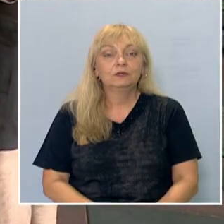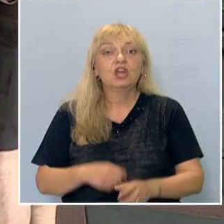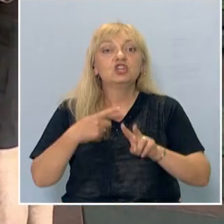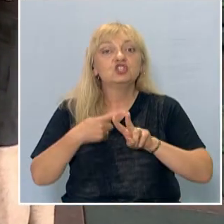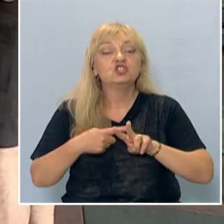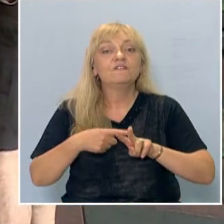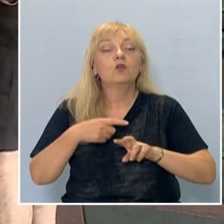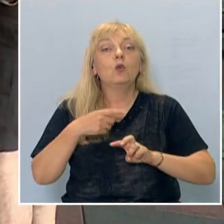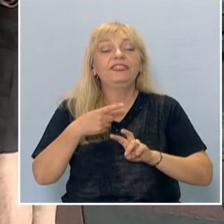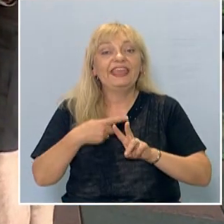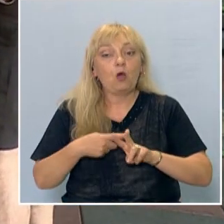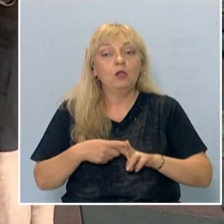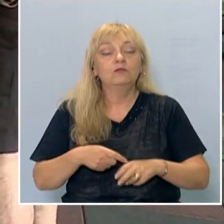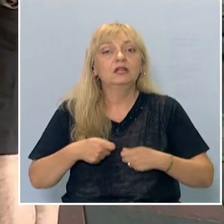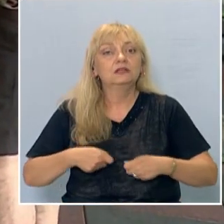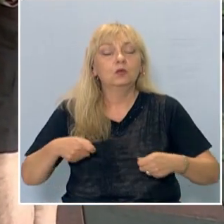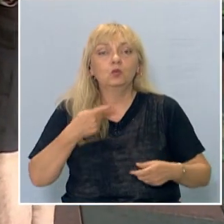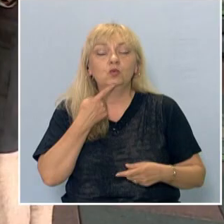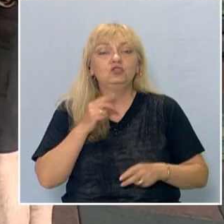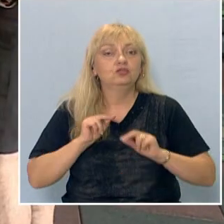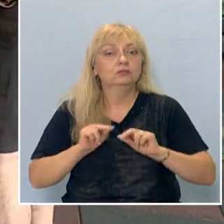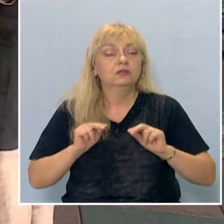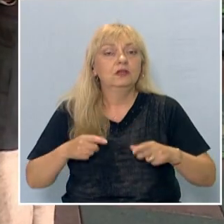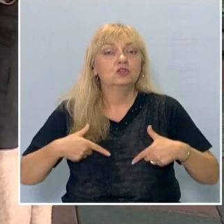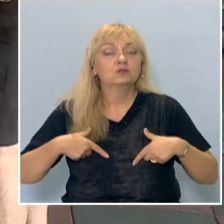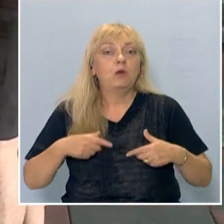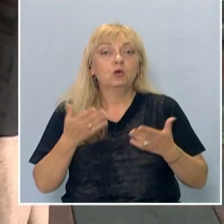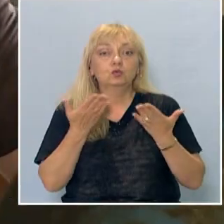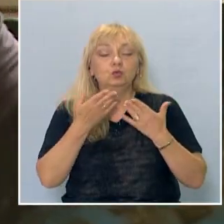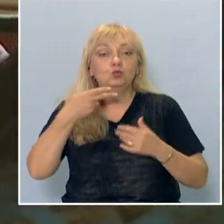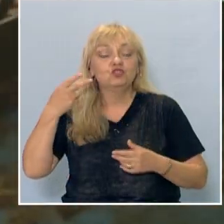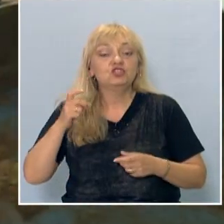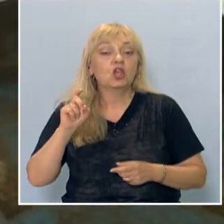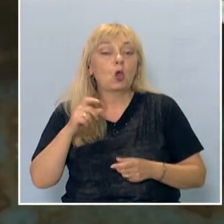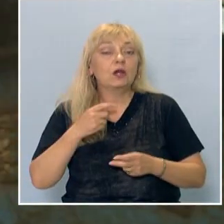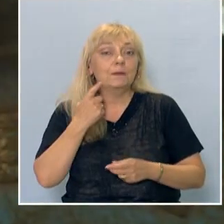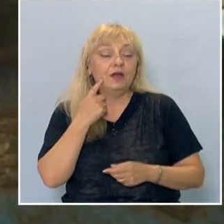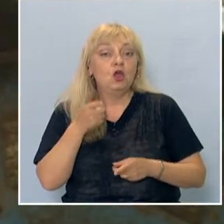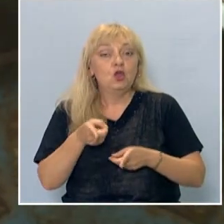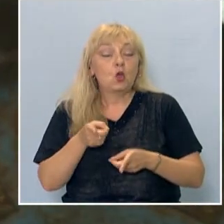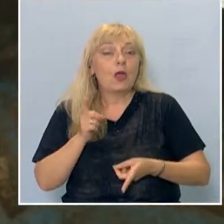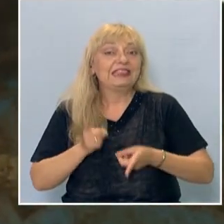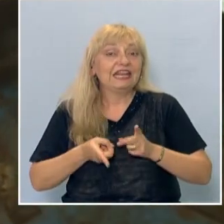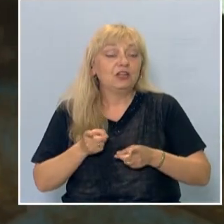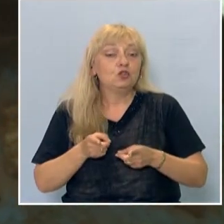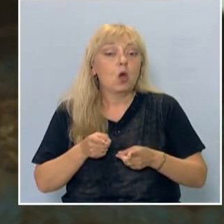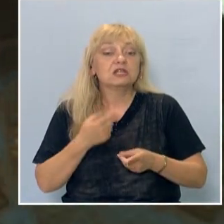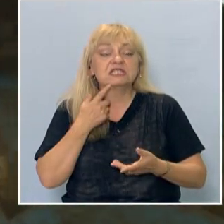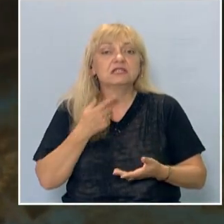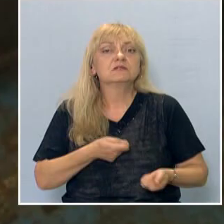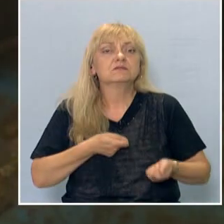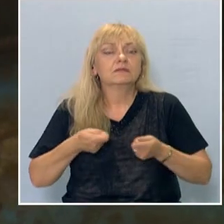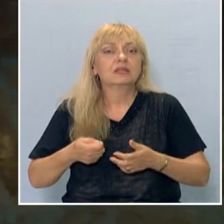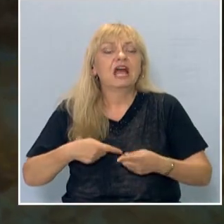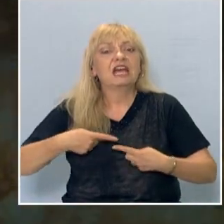Живко Николов е дългогодишен преподавател в спортното училище Георги Бенковски. Той е треньор с доказан принос в развитието на